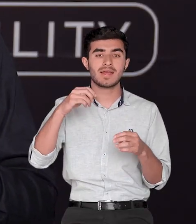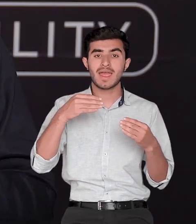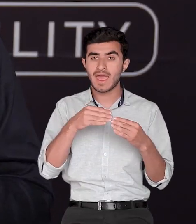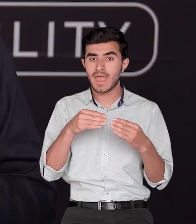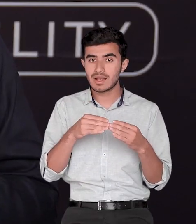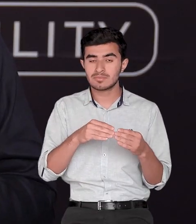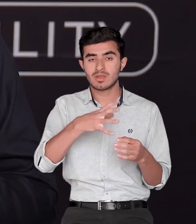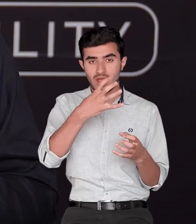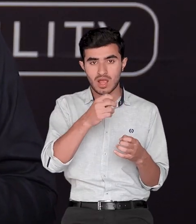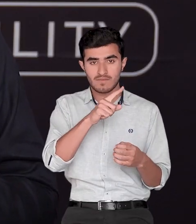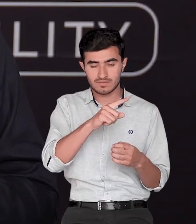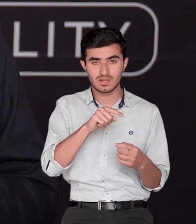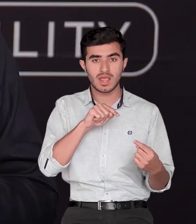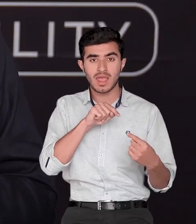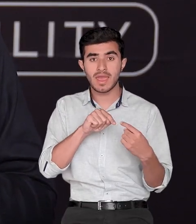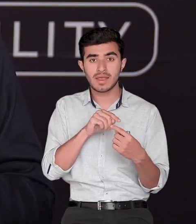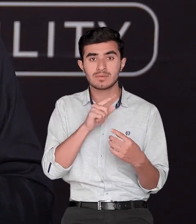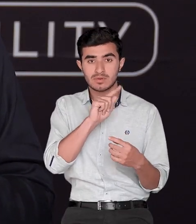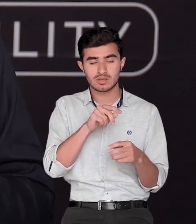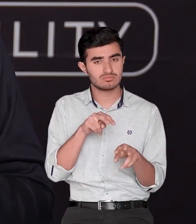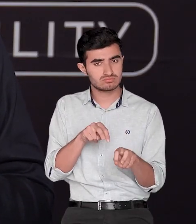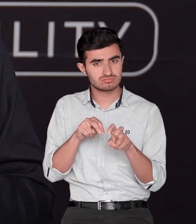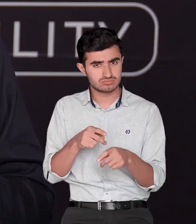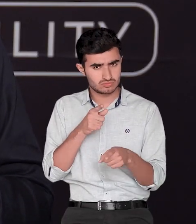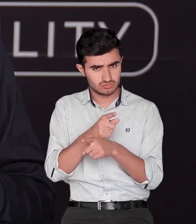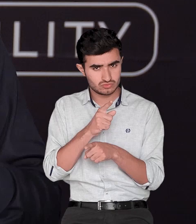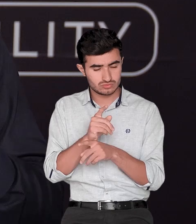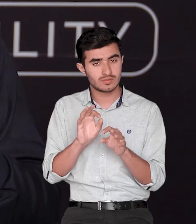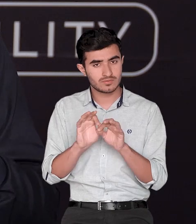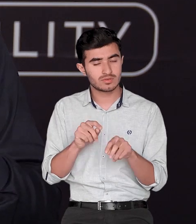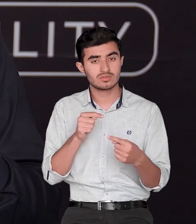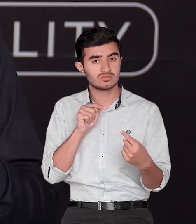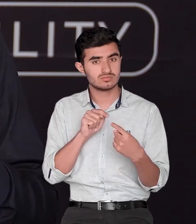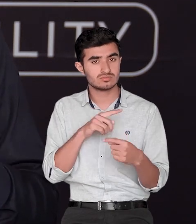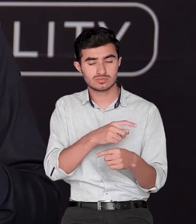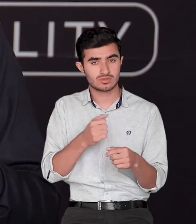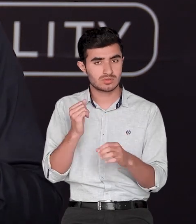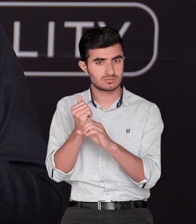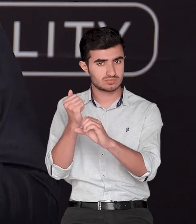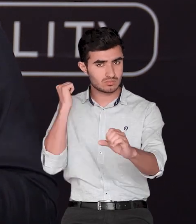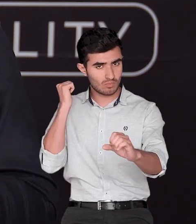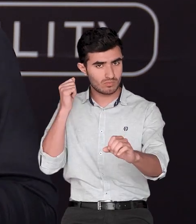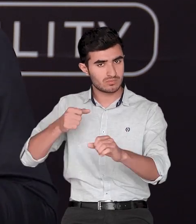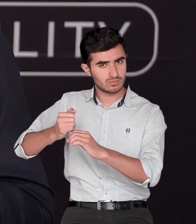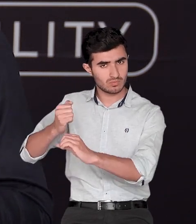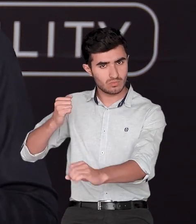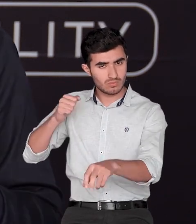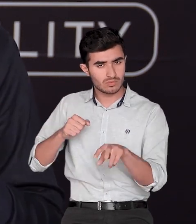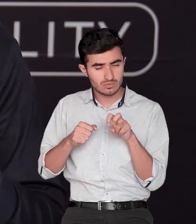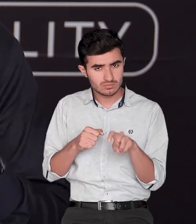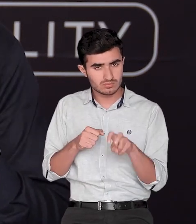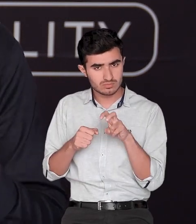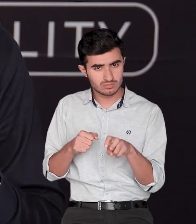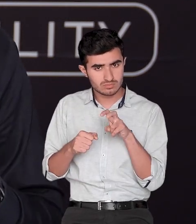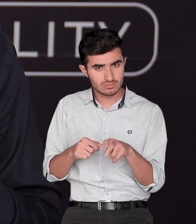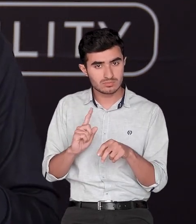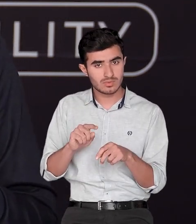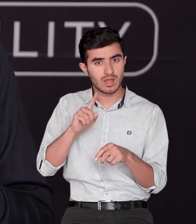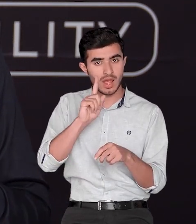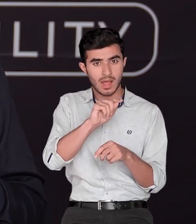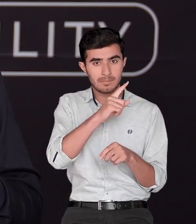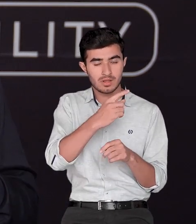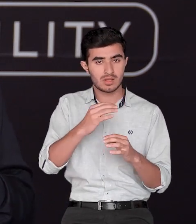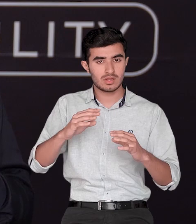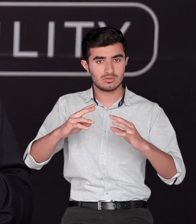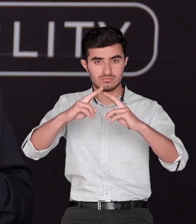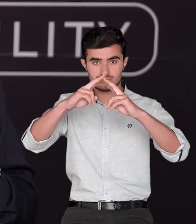एक एडवांस पार्टी को भेजा जाता था और उनको ट्रेन किया जाता था दुश्मन के जो जहाँ पे ख़ैमे लगे हुए हैं, जहाँ पे वो ठहरे हुए